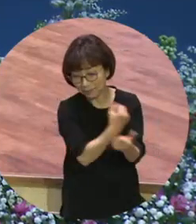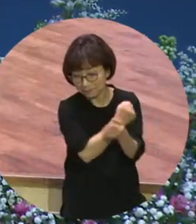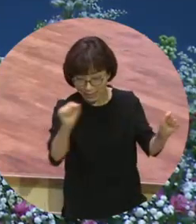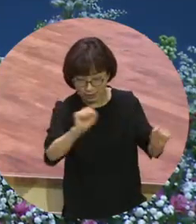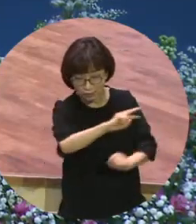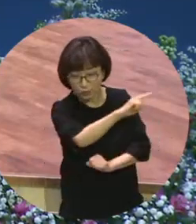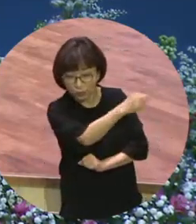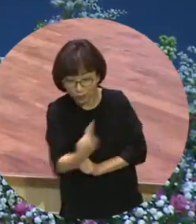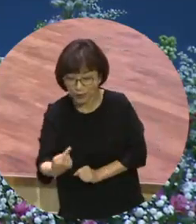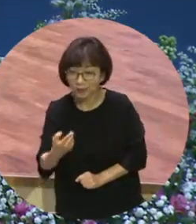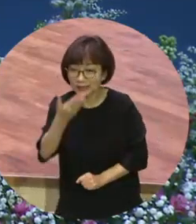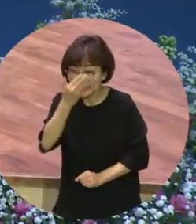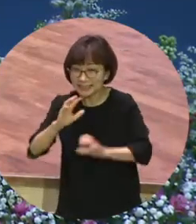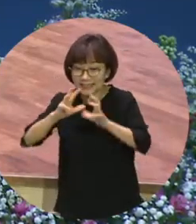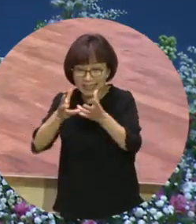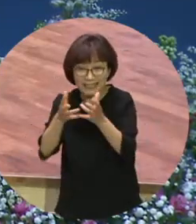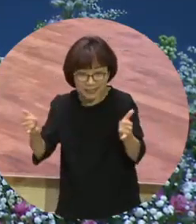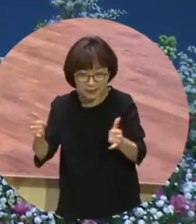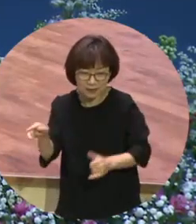이제 무엇이